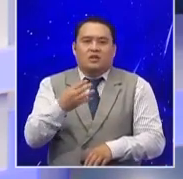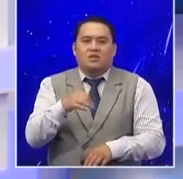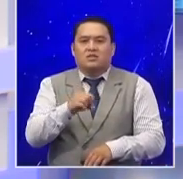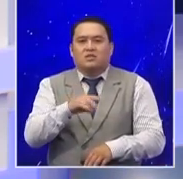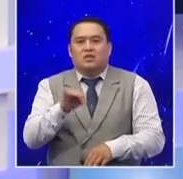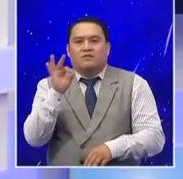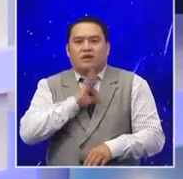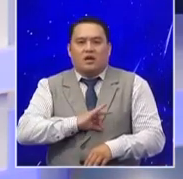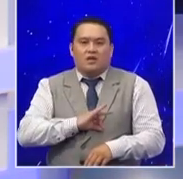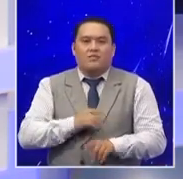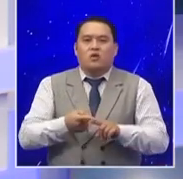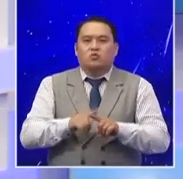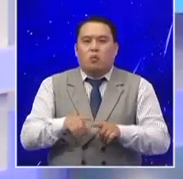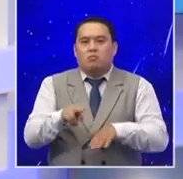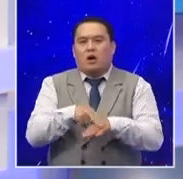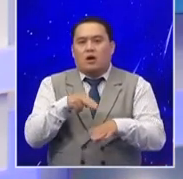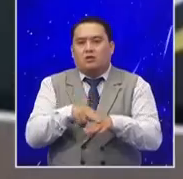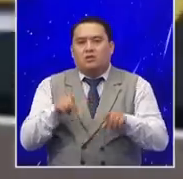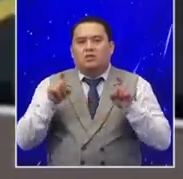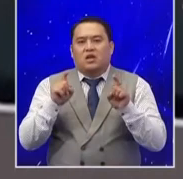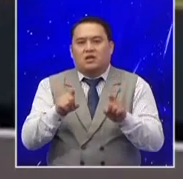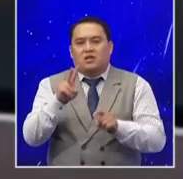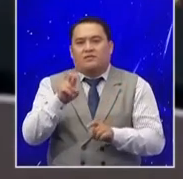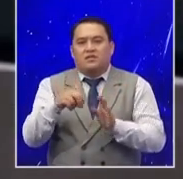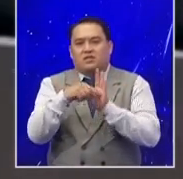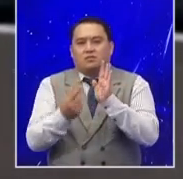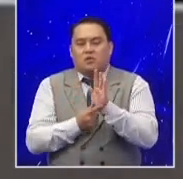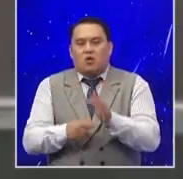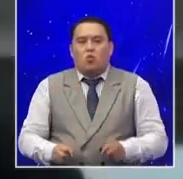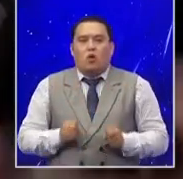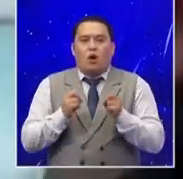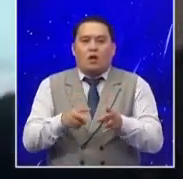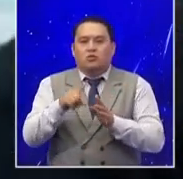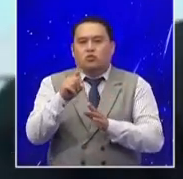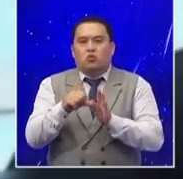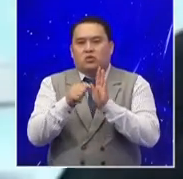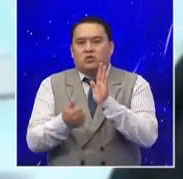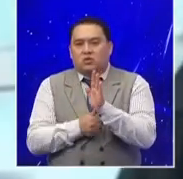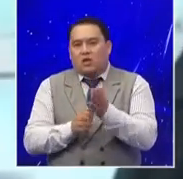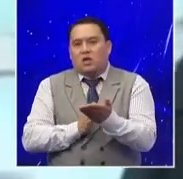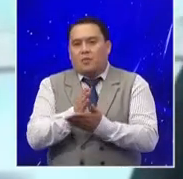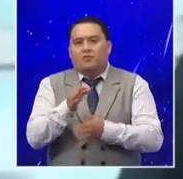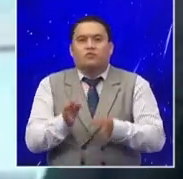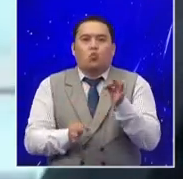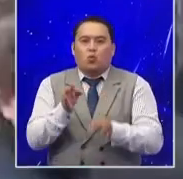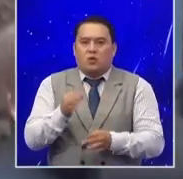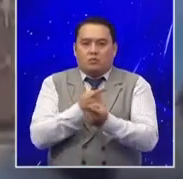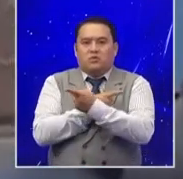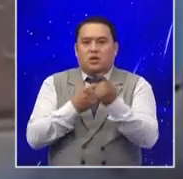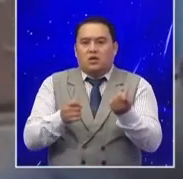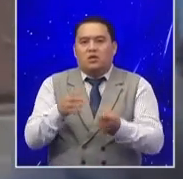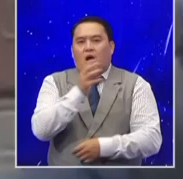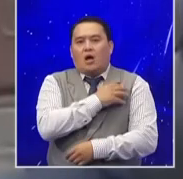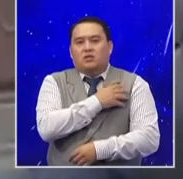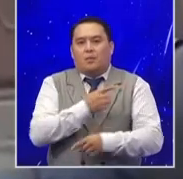и «Выгодный заем». Всего полицейскими зарегистрировано 217 уголовных дел, 116 из них направлено в суд. Об этом сообщил